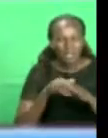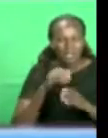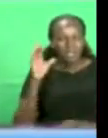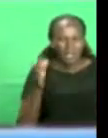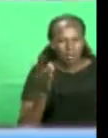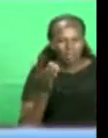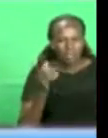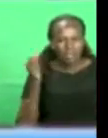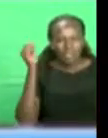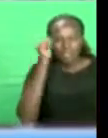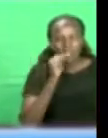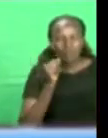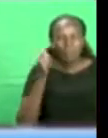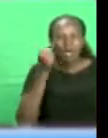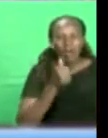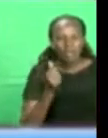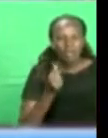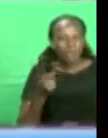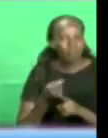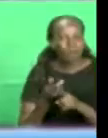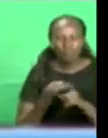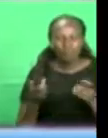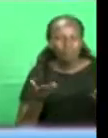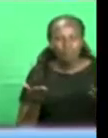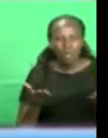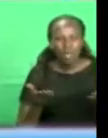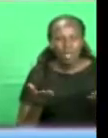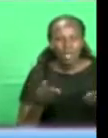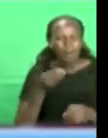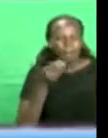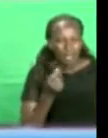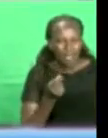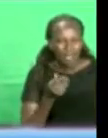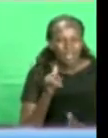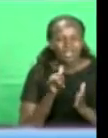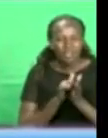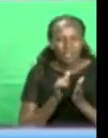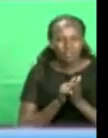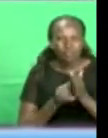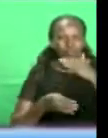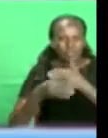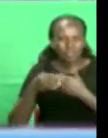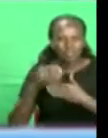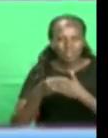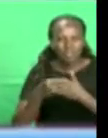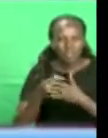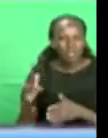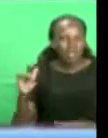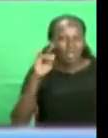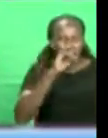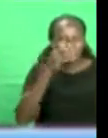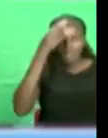South Africa ulitoa wapi? Pesa yenye umejenga palace kule airport